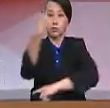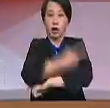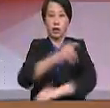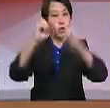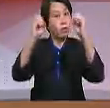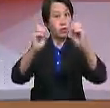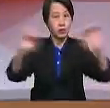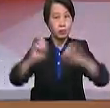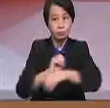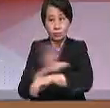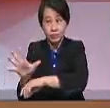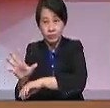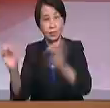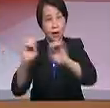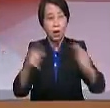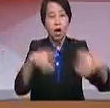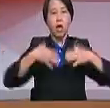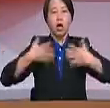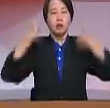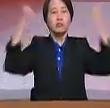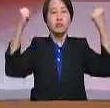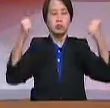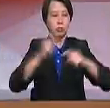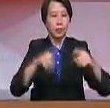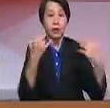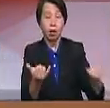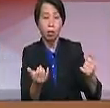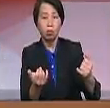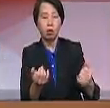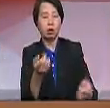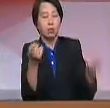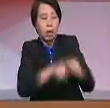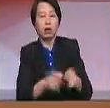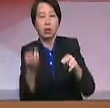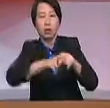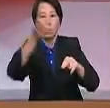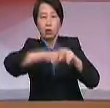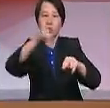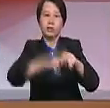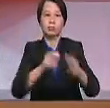kini berdepan pula dengan peningkatan mendadak dalam kes